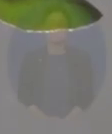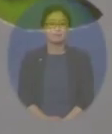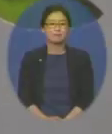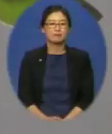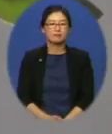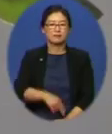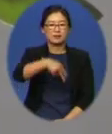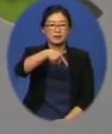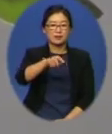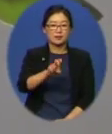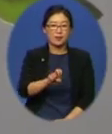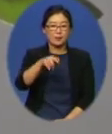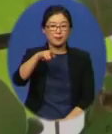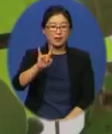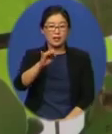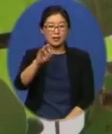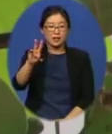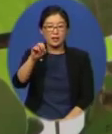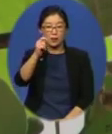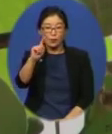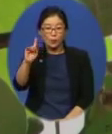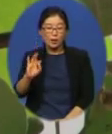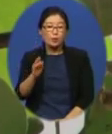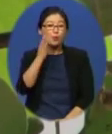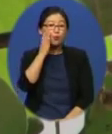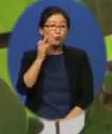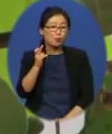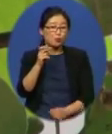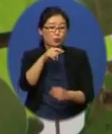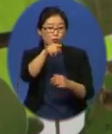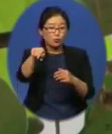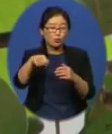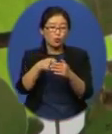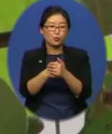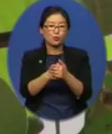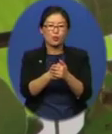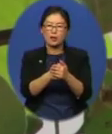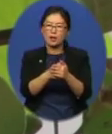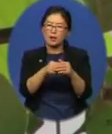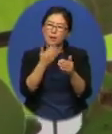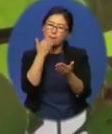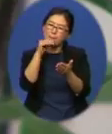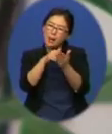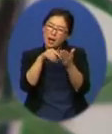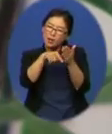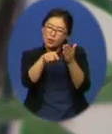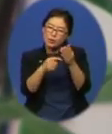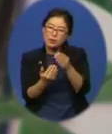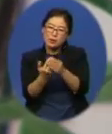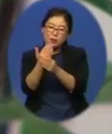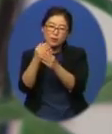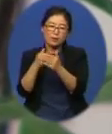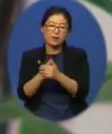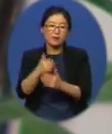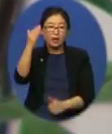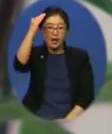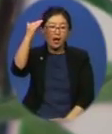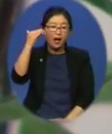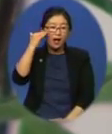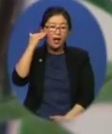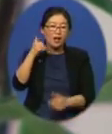섬계 야광은 울릉도 표고 500m 바위틈에서 자생하고 우리나라 1속